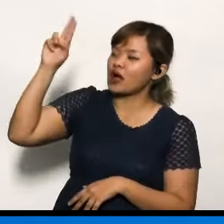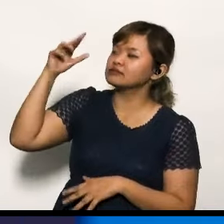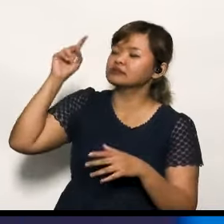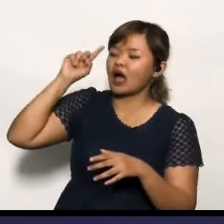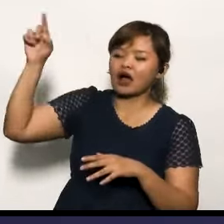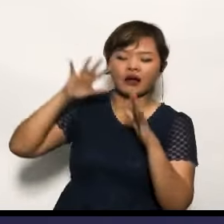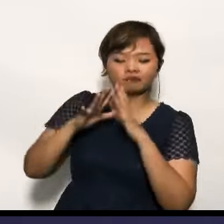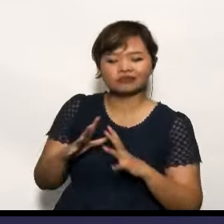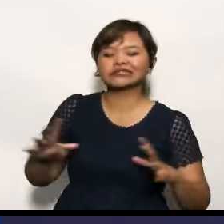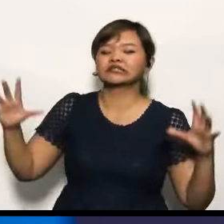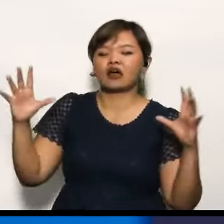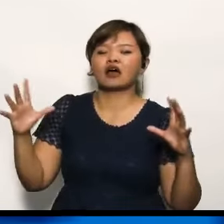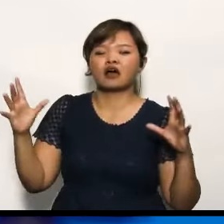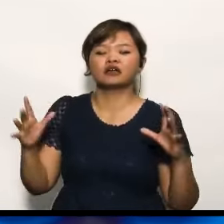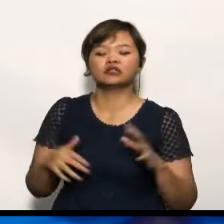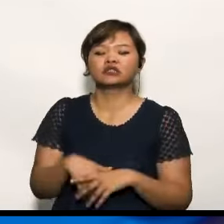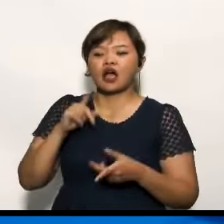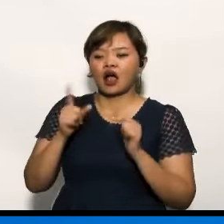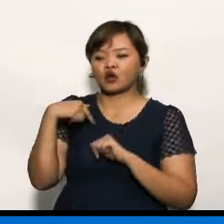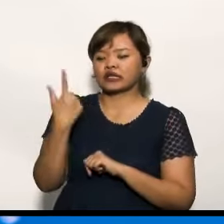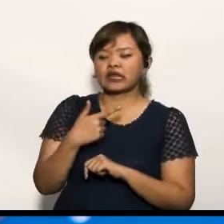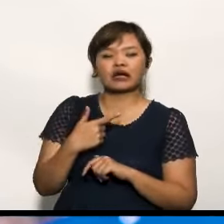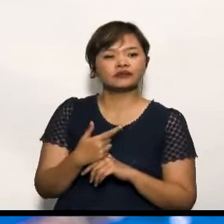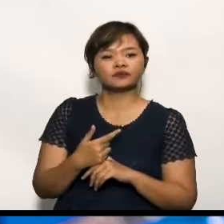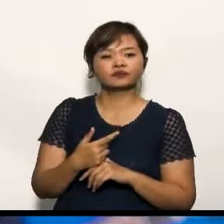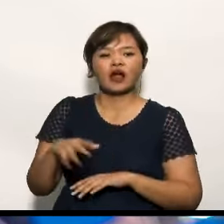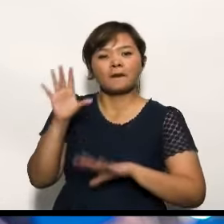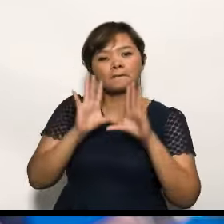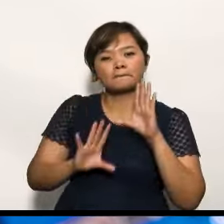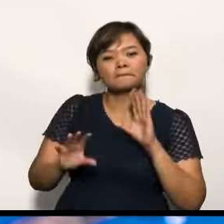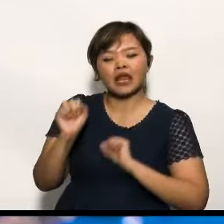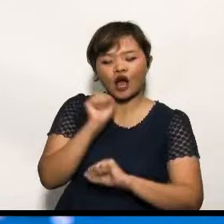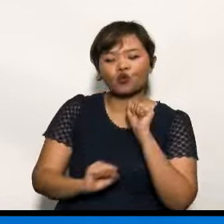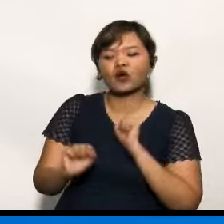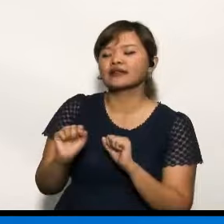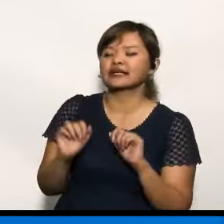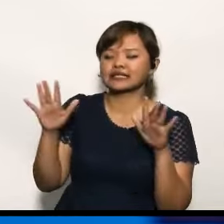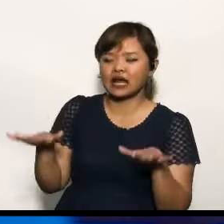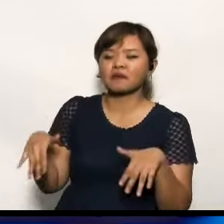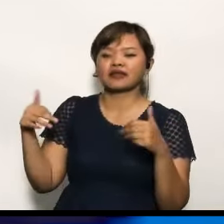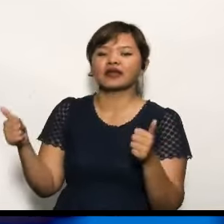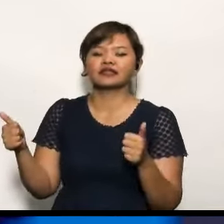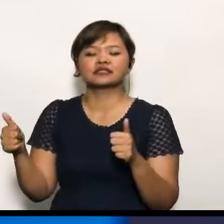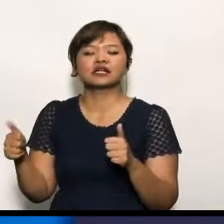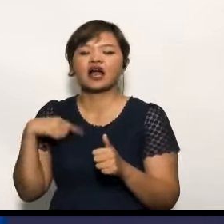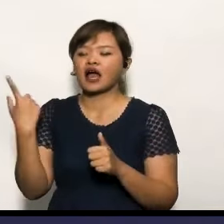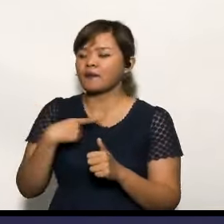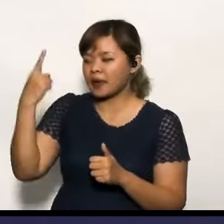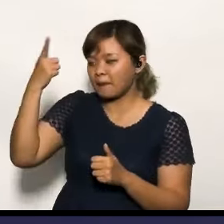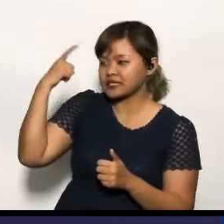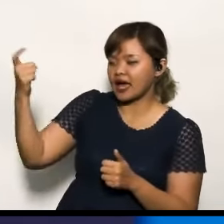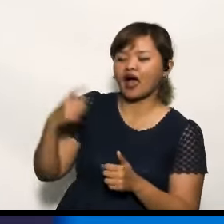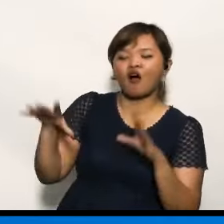besar. As we work out our salvation, pada saat kami mengerjakan keselamatan kami, kami percaya